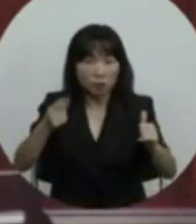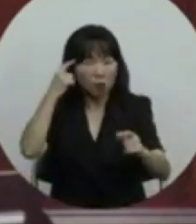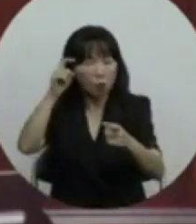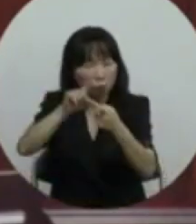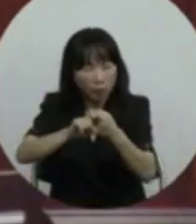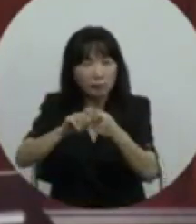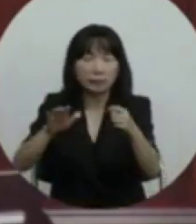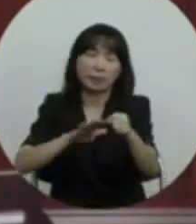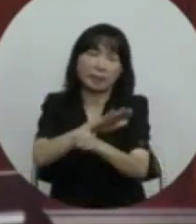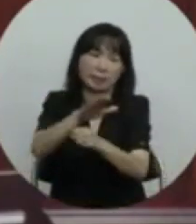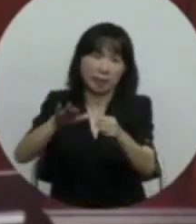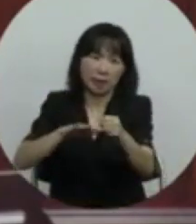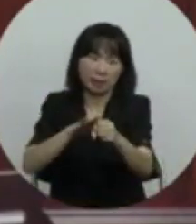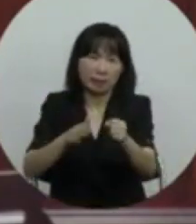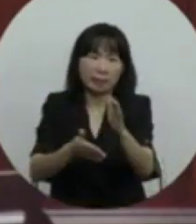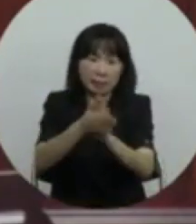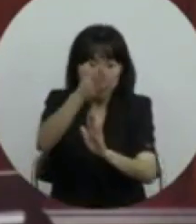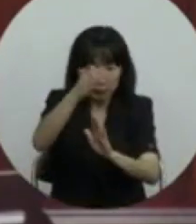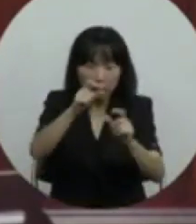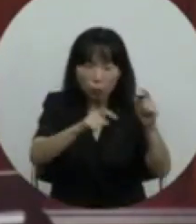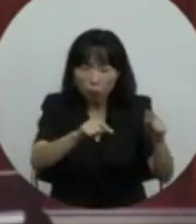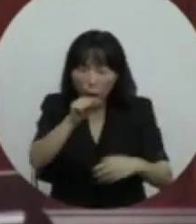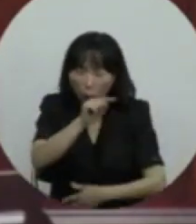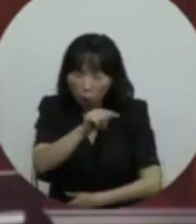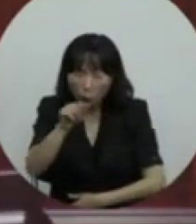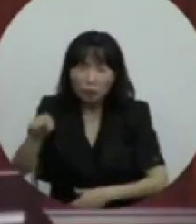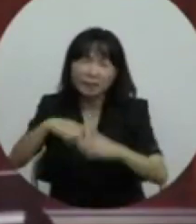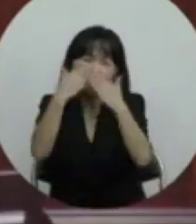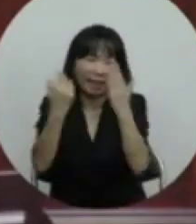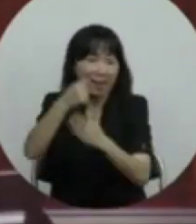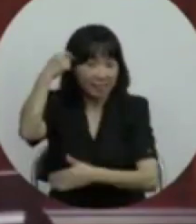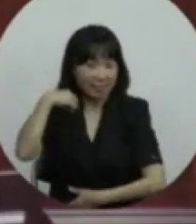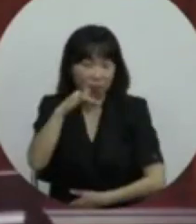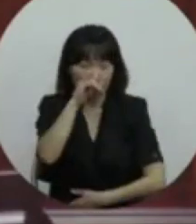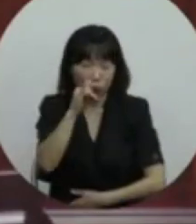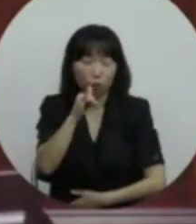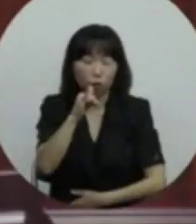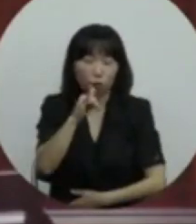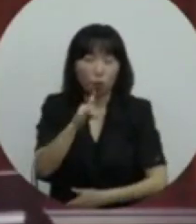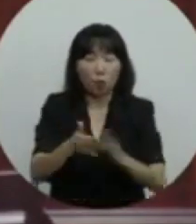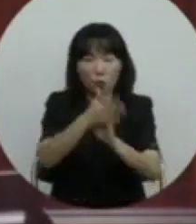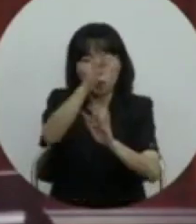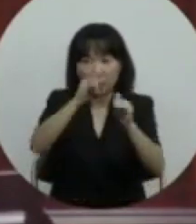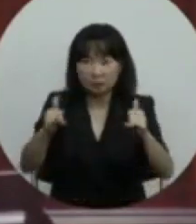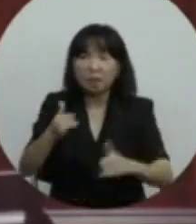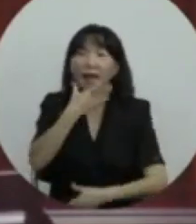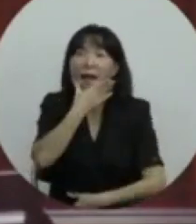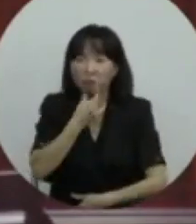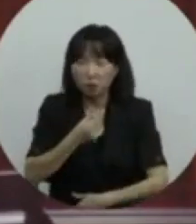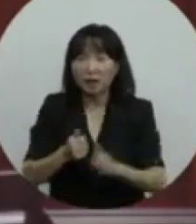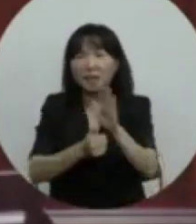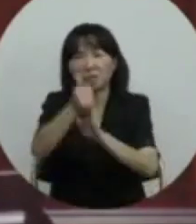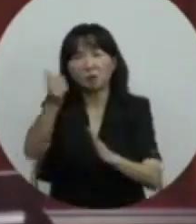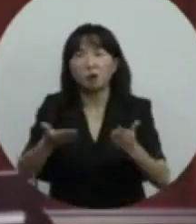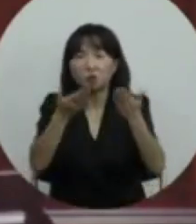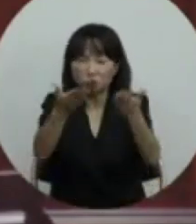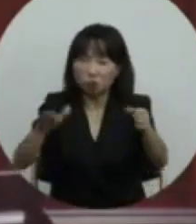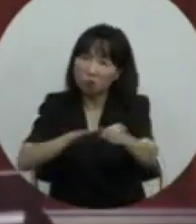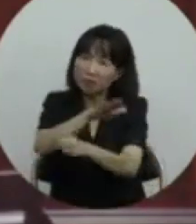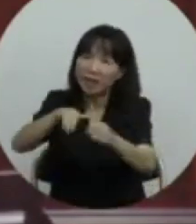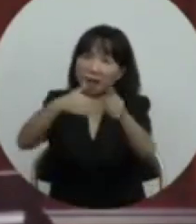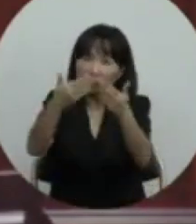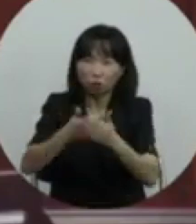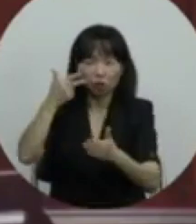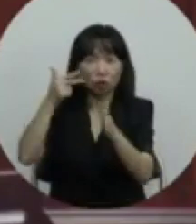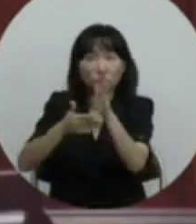애정이 시정 곳곳에 묻어날 수 있도록 그러한 시정 참여 과정에서 시민에게 행복과 희망을 주고 사랑을 받는